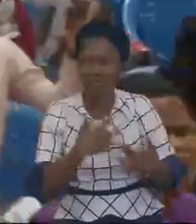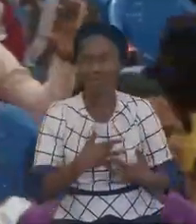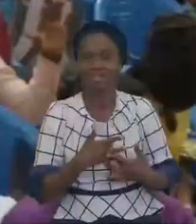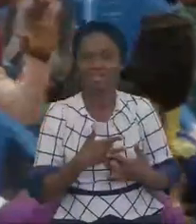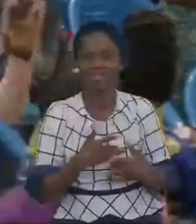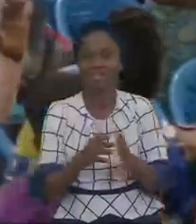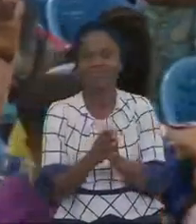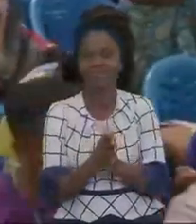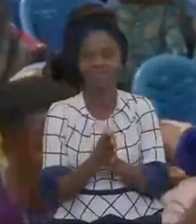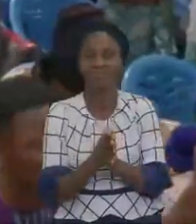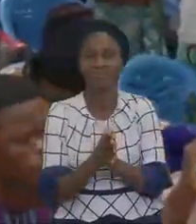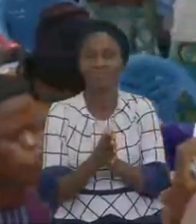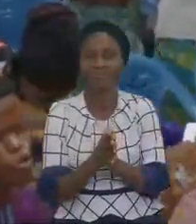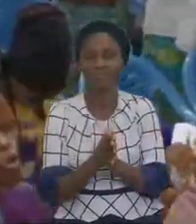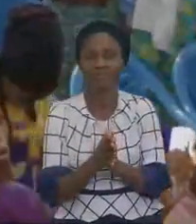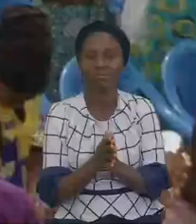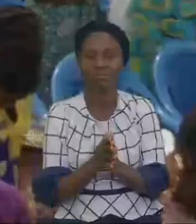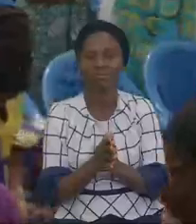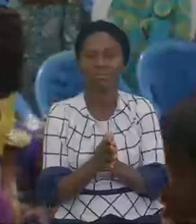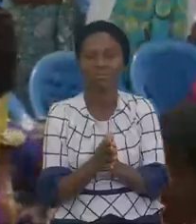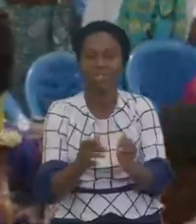Pas une décision ferme.